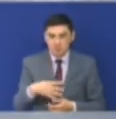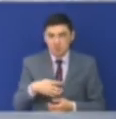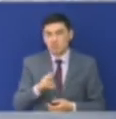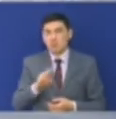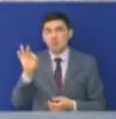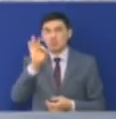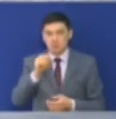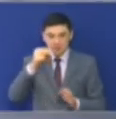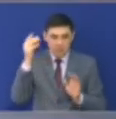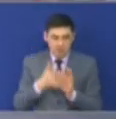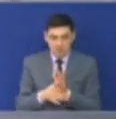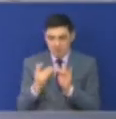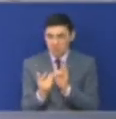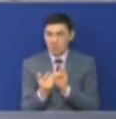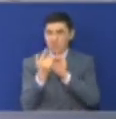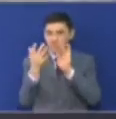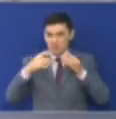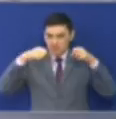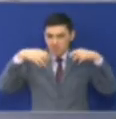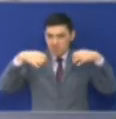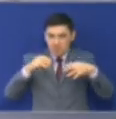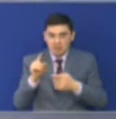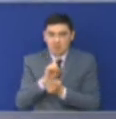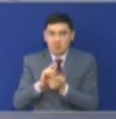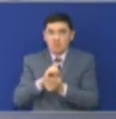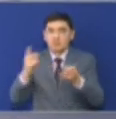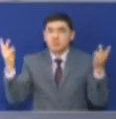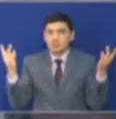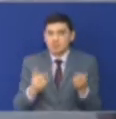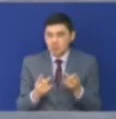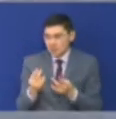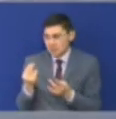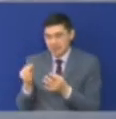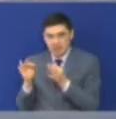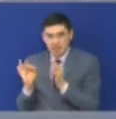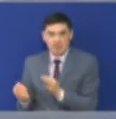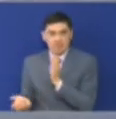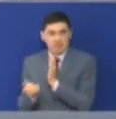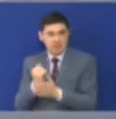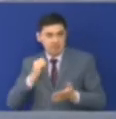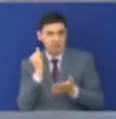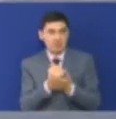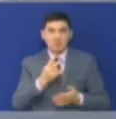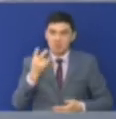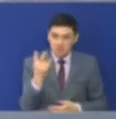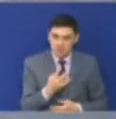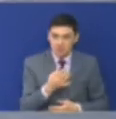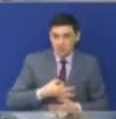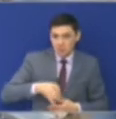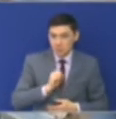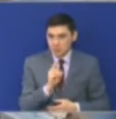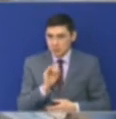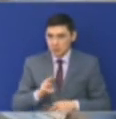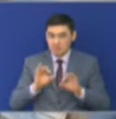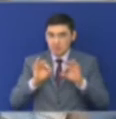жарықтандыру мәселесіне назар аударды. Облыс ұсынысты қарауға және қажетті қаржыландыру көлемін бөлуге дайын. Аймақ басшысының айтуынша